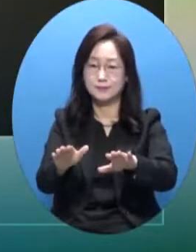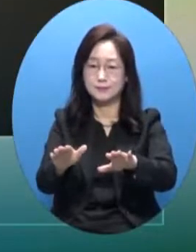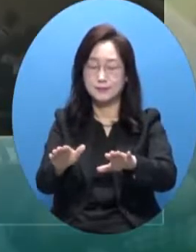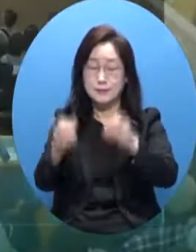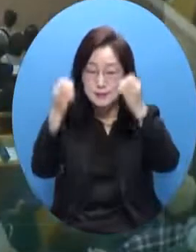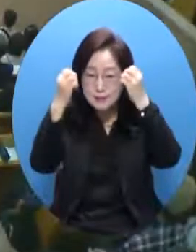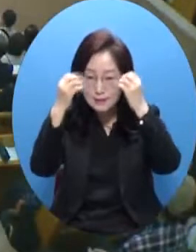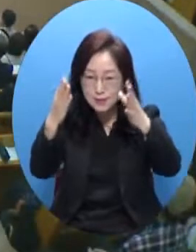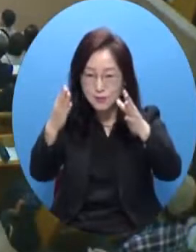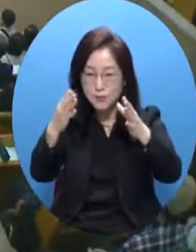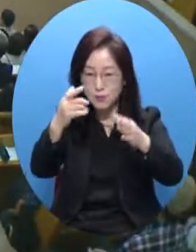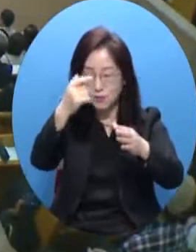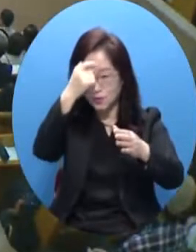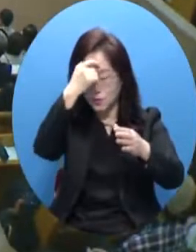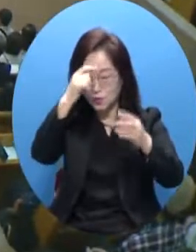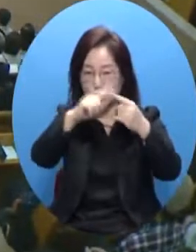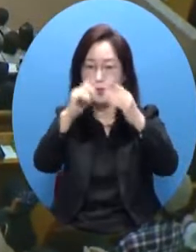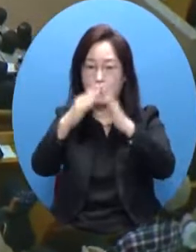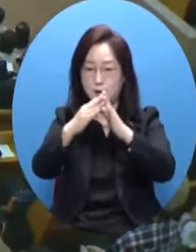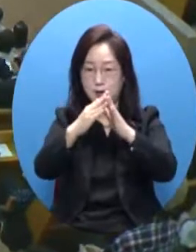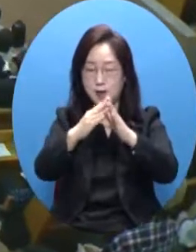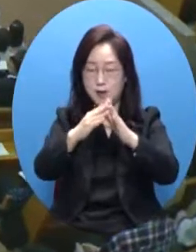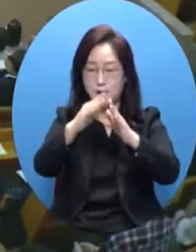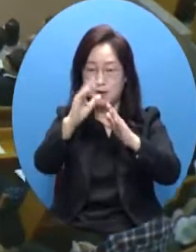개신교가 각 교단별로